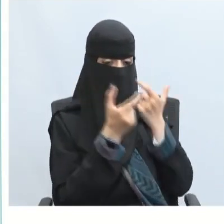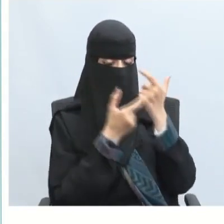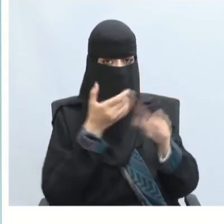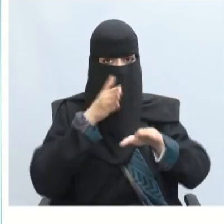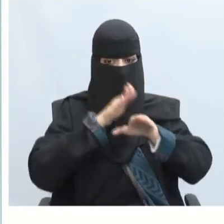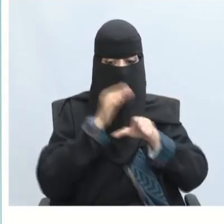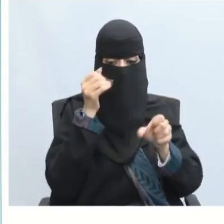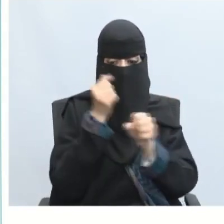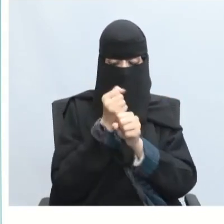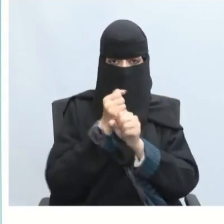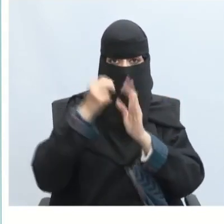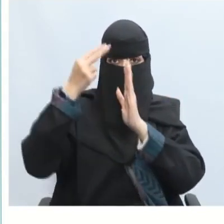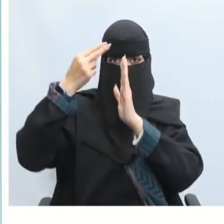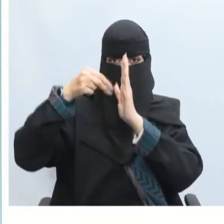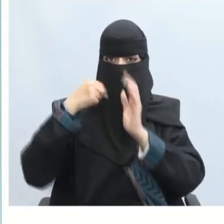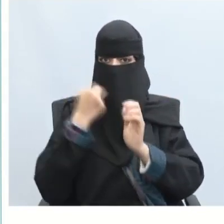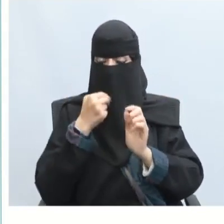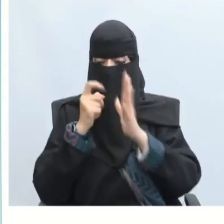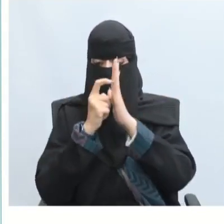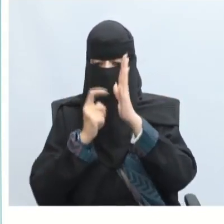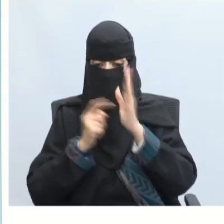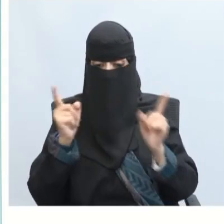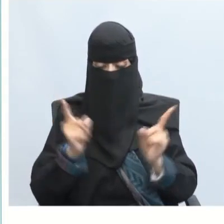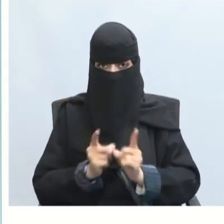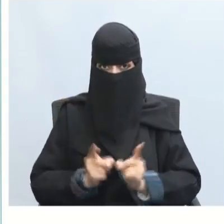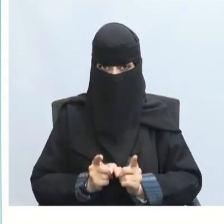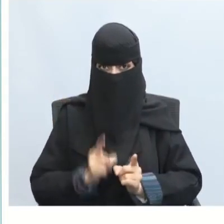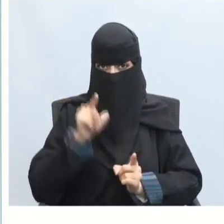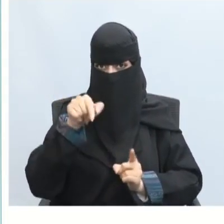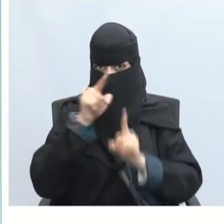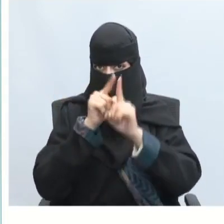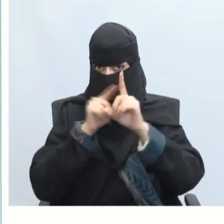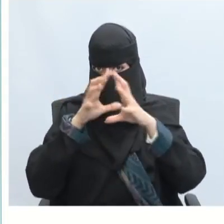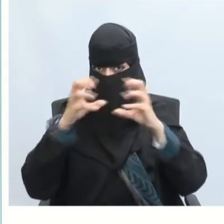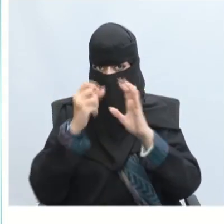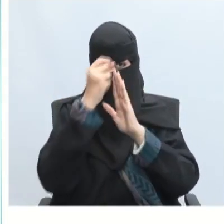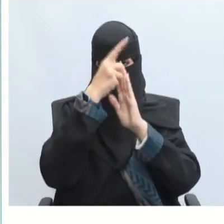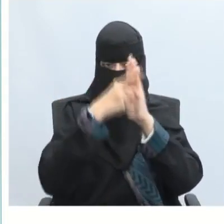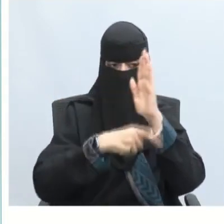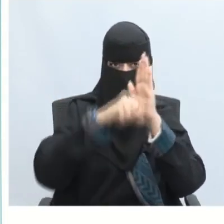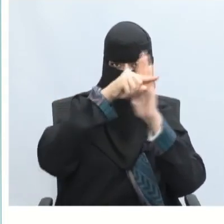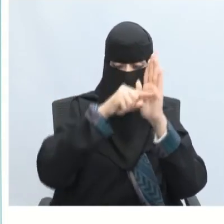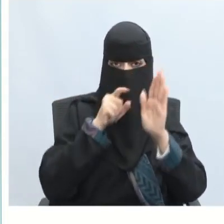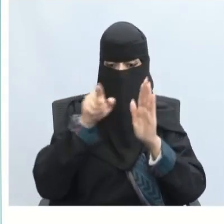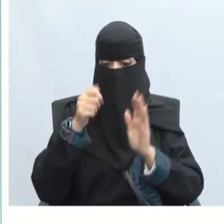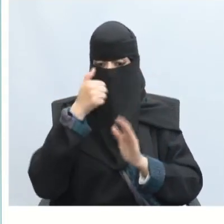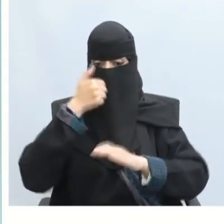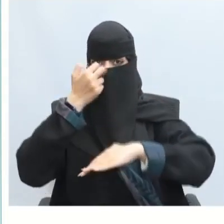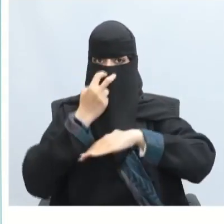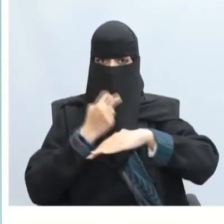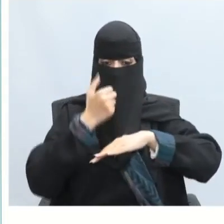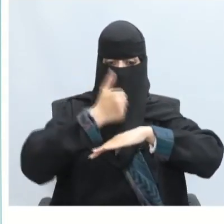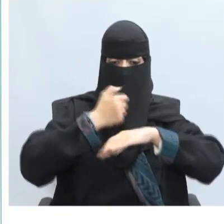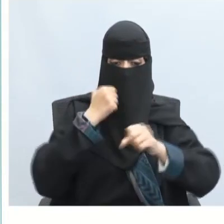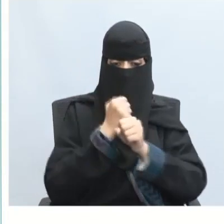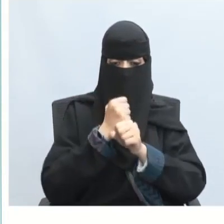تنفيذ احكام نظام محدد هذا تعريف اللائحه هي قواعد القواعد